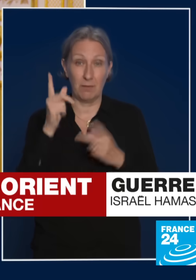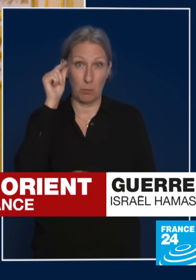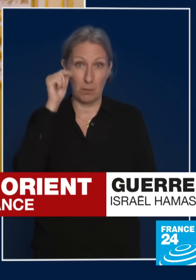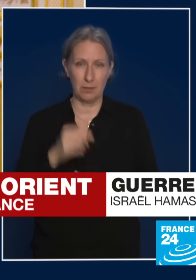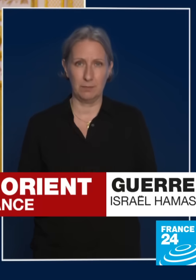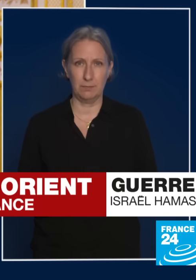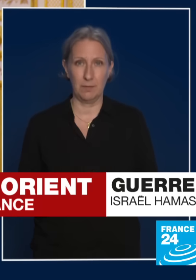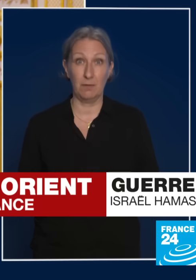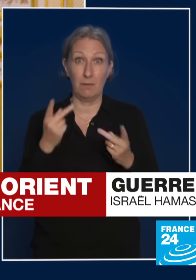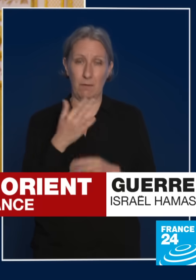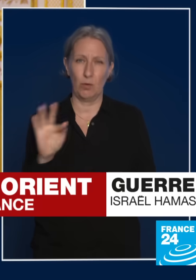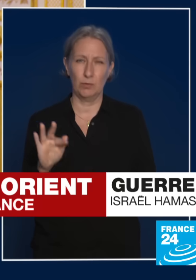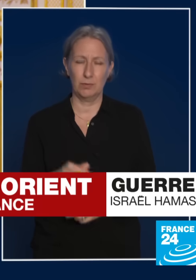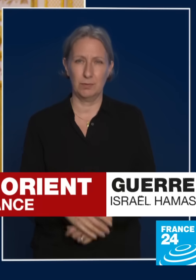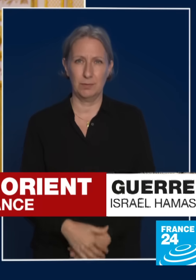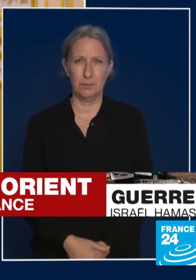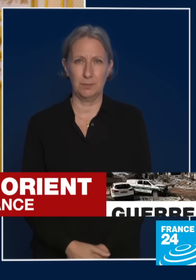vive la